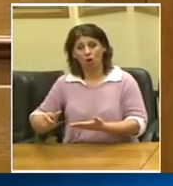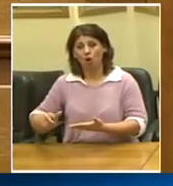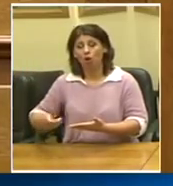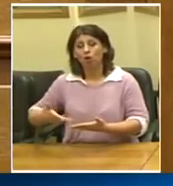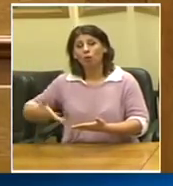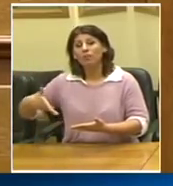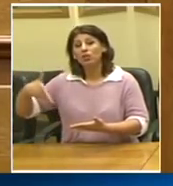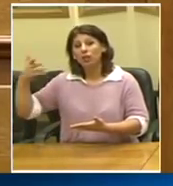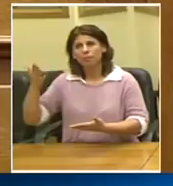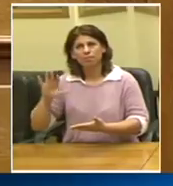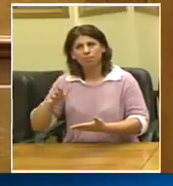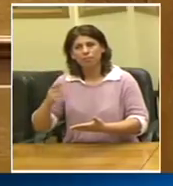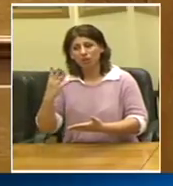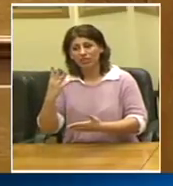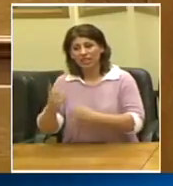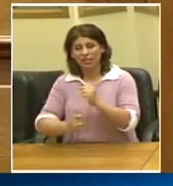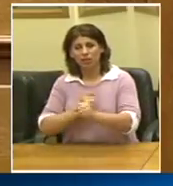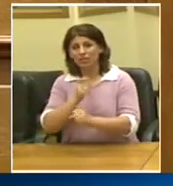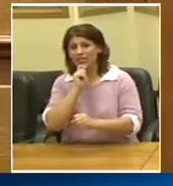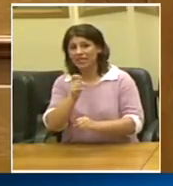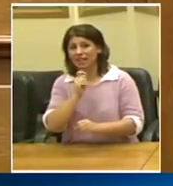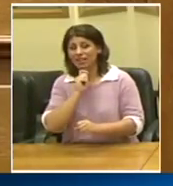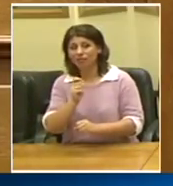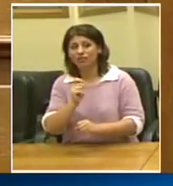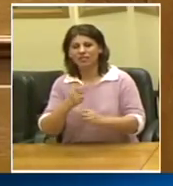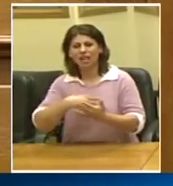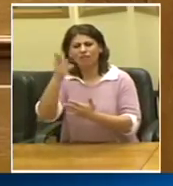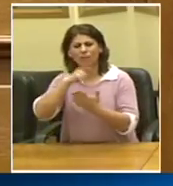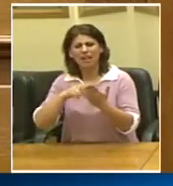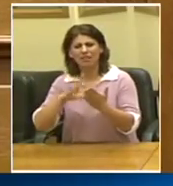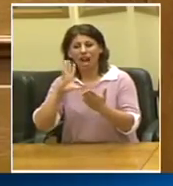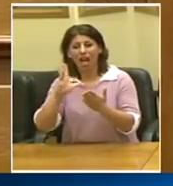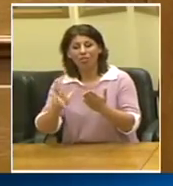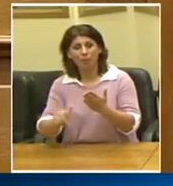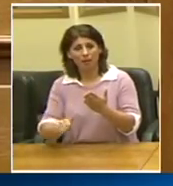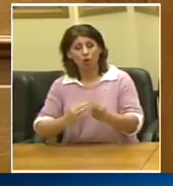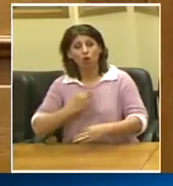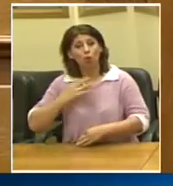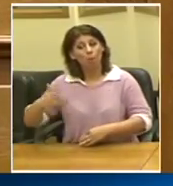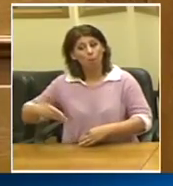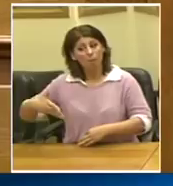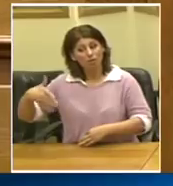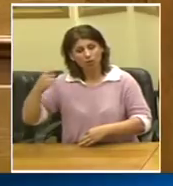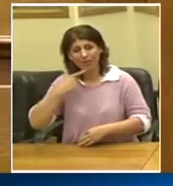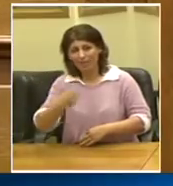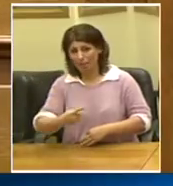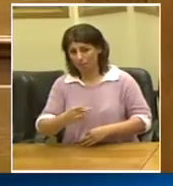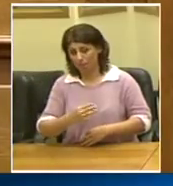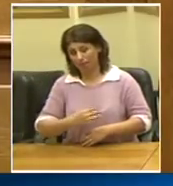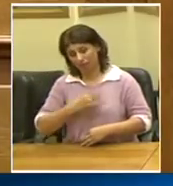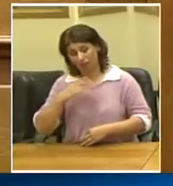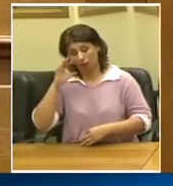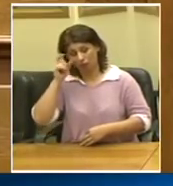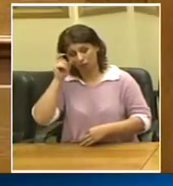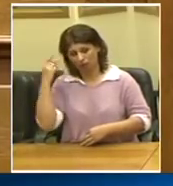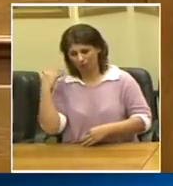Πριν από 4 περίπου χρόνια, σε μια συνέντευξή του στην Καθημερινή, ο κύριος Μητσοτάκης τότε είπε για τον κύριο Σαμαρά, ο οποίος πριν από